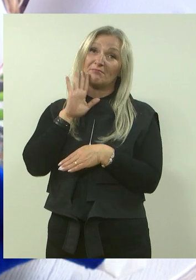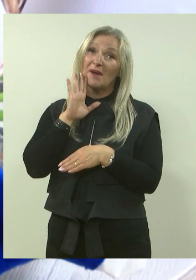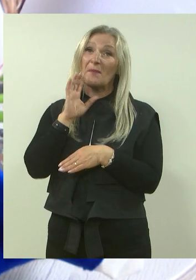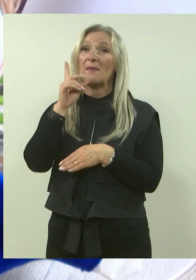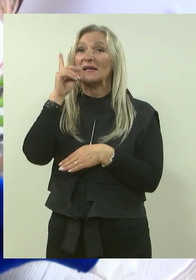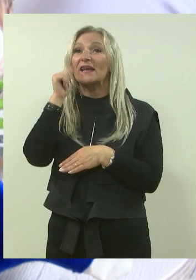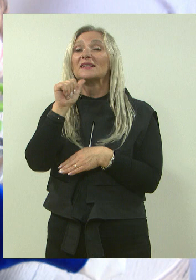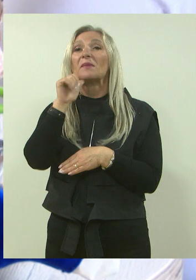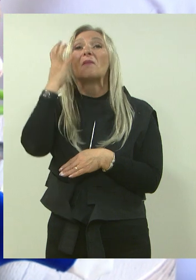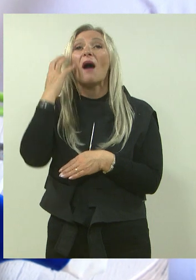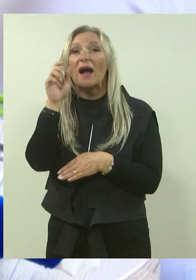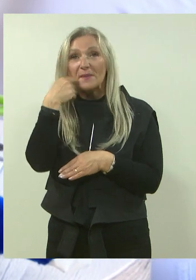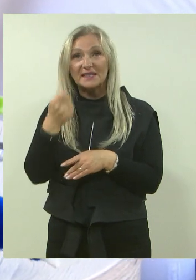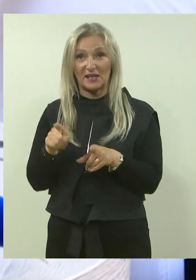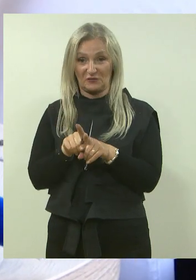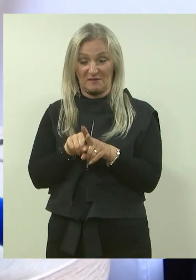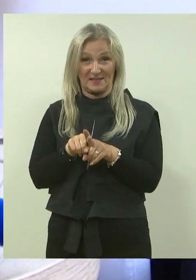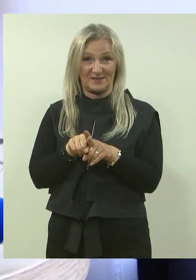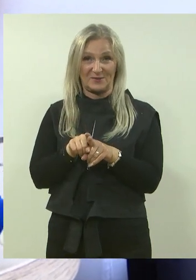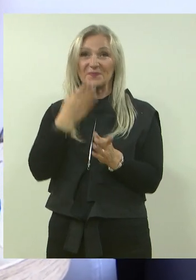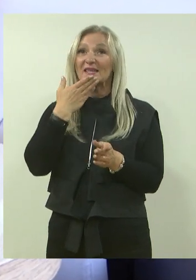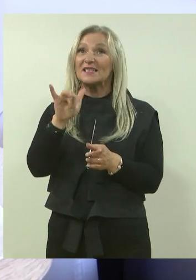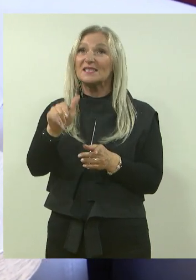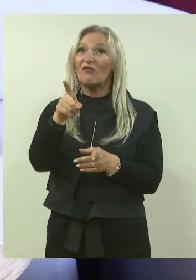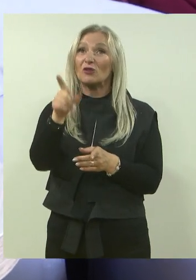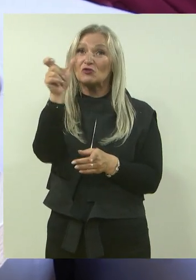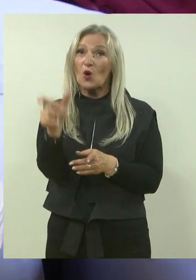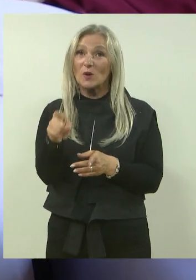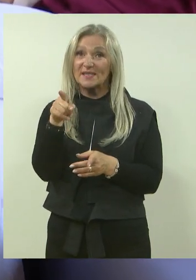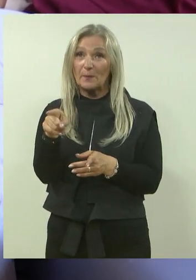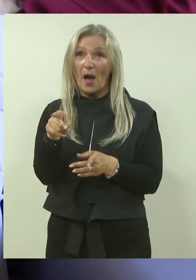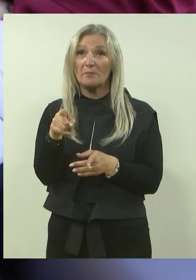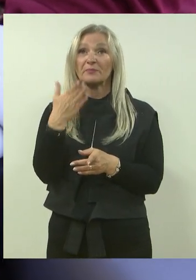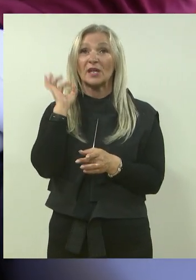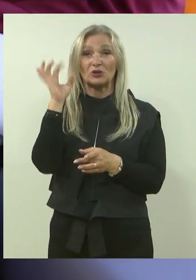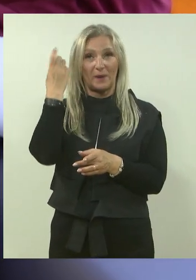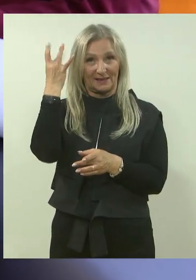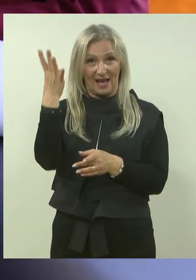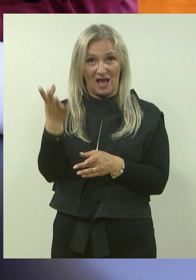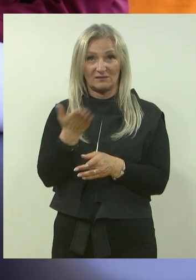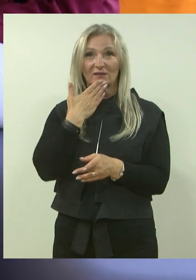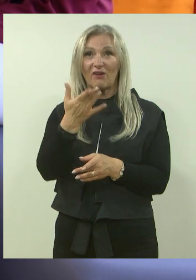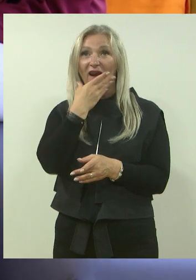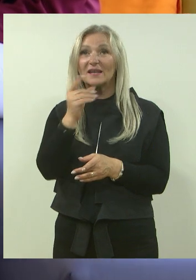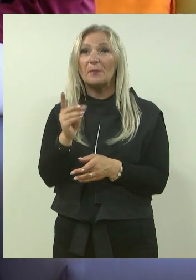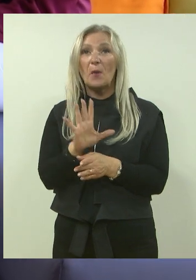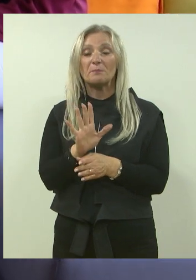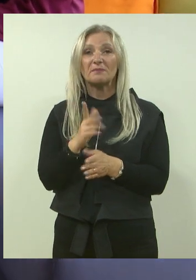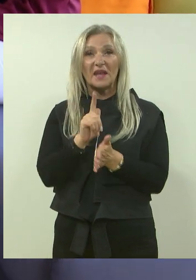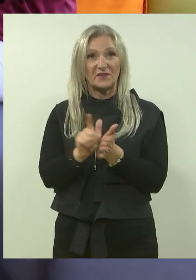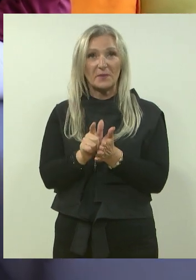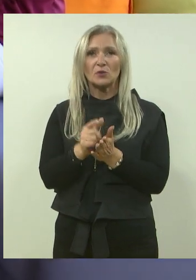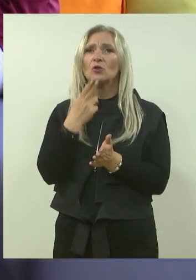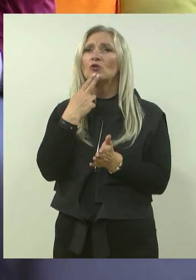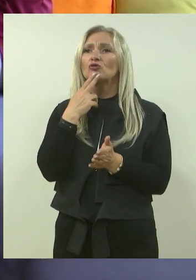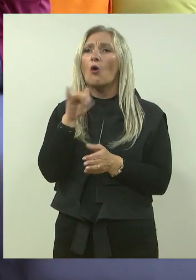bakama i dedama. Sve to zahvaljujući Josipi. Josipa, prije svega dobar dan, hvala lijepa na izdvojenom vremenu. Ko nam je